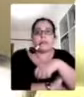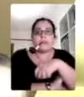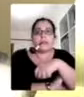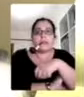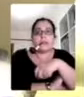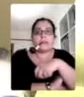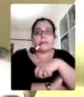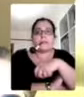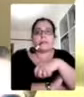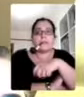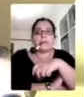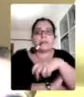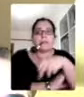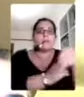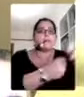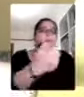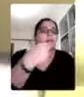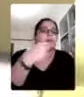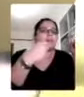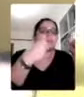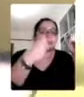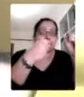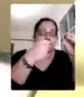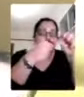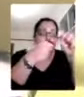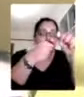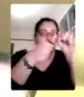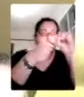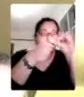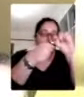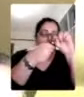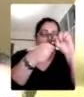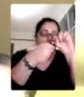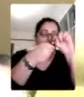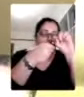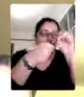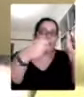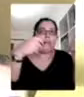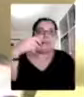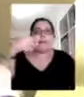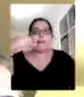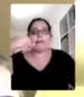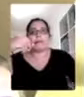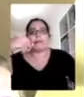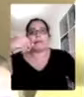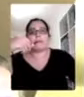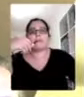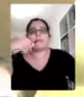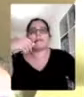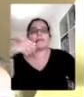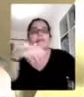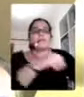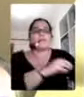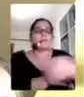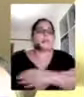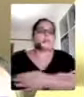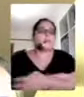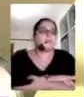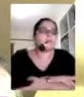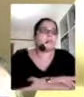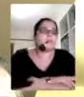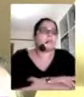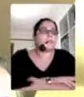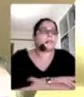pek aromalı aklıma bile gelmiyor benim, ama Evet. aromalılarda baskın vardır tabii. Onlarda da sıkıntı olabilir.